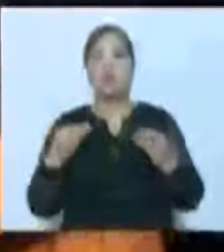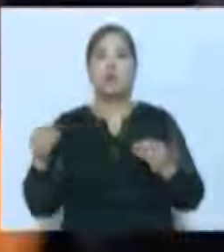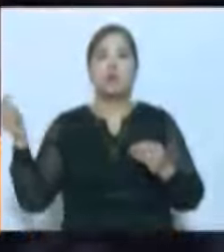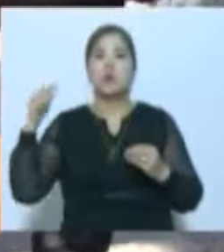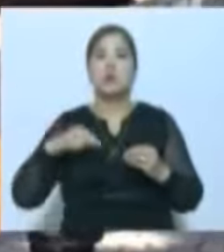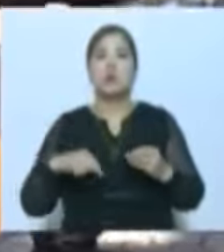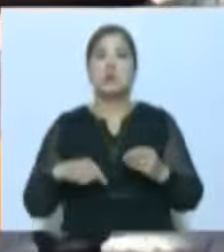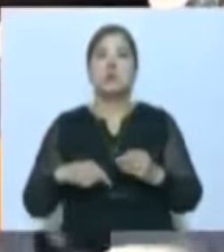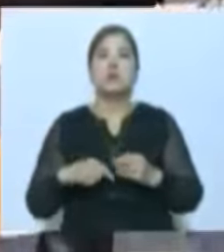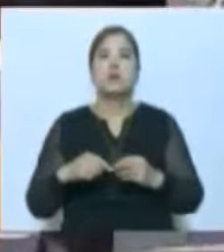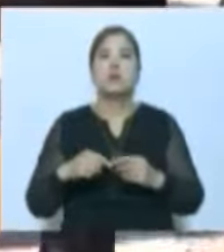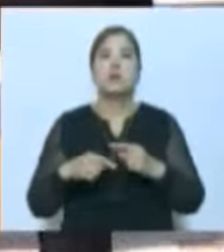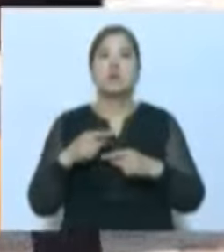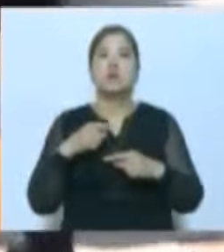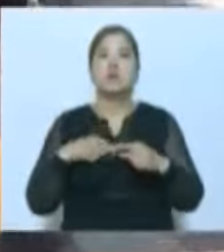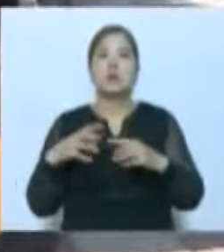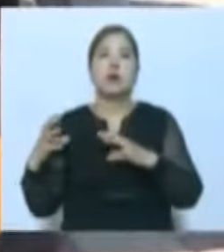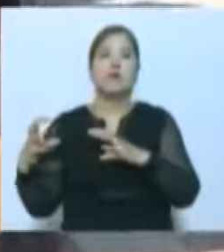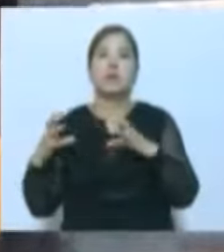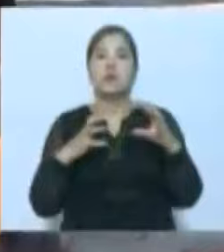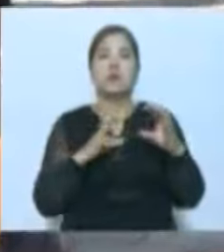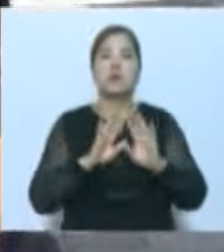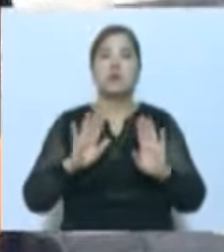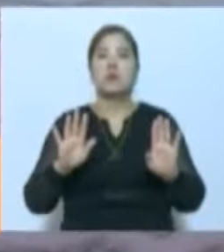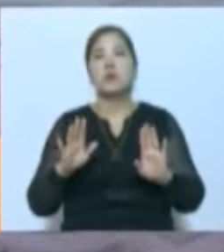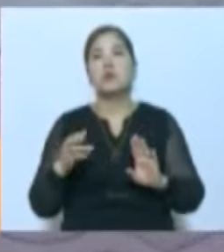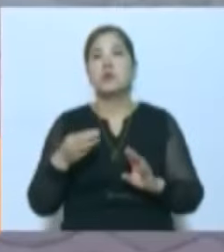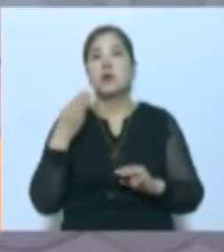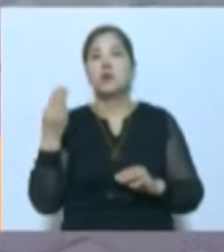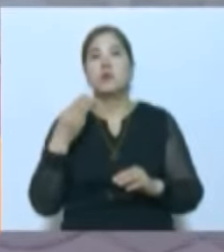марта на Утпантау будут курсировать автобусы не только из города Актау,